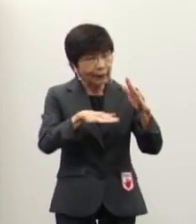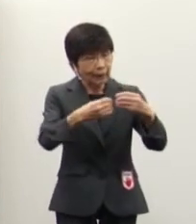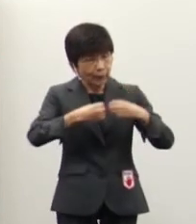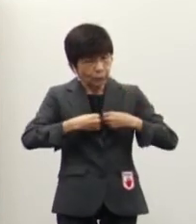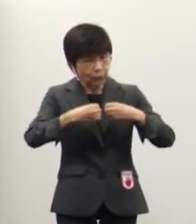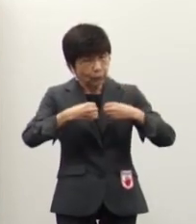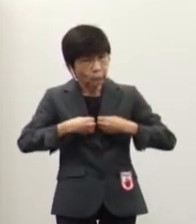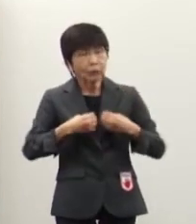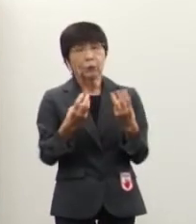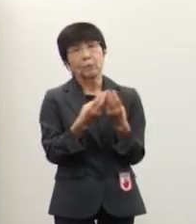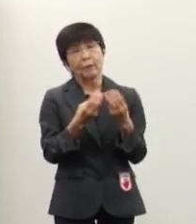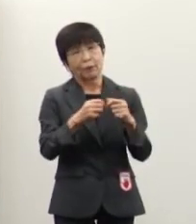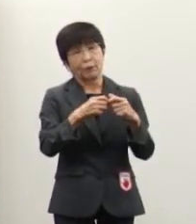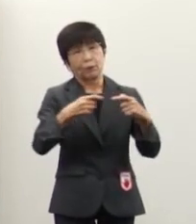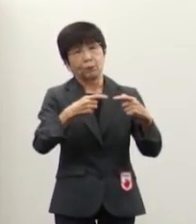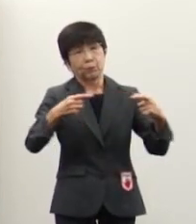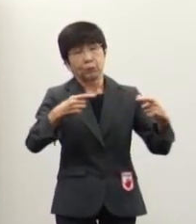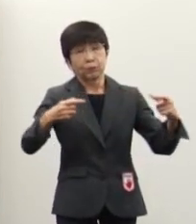られました。